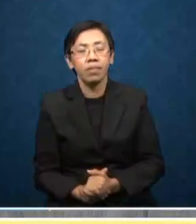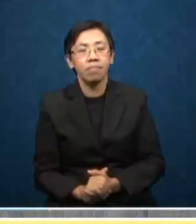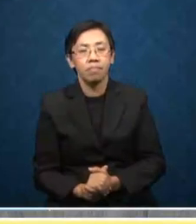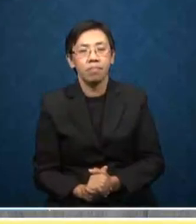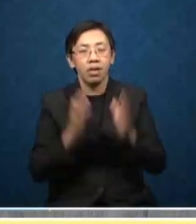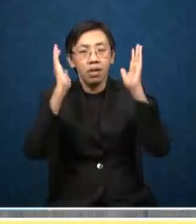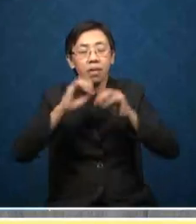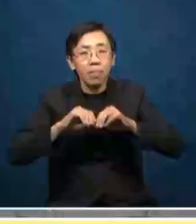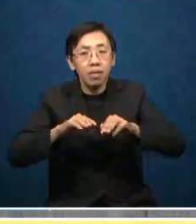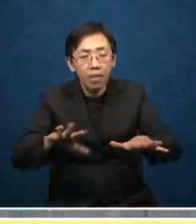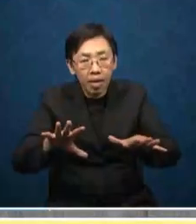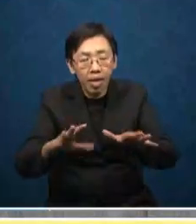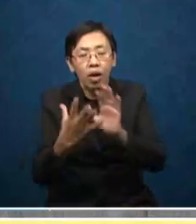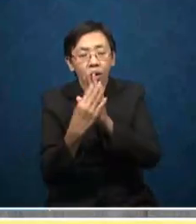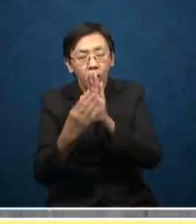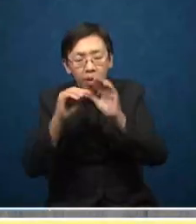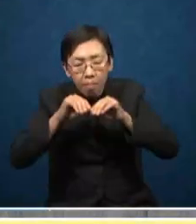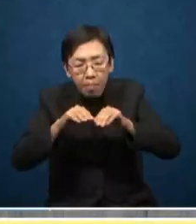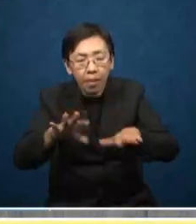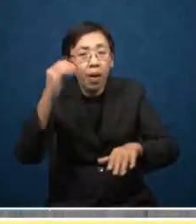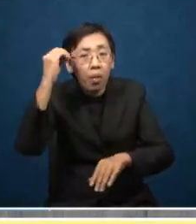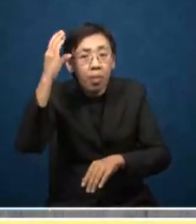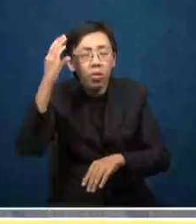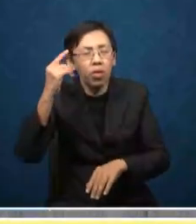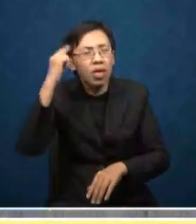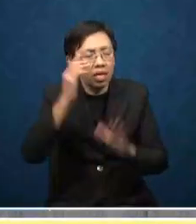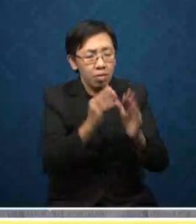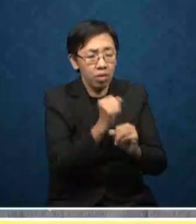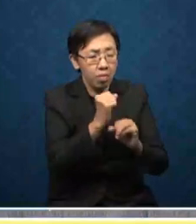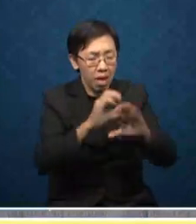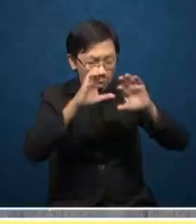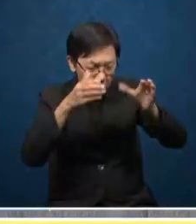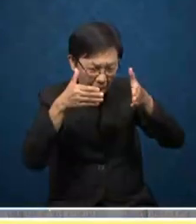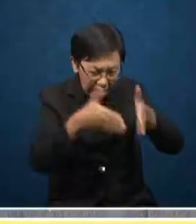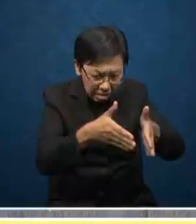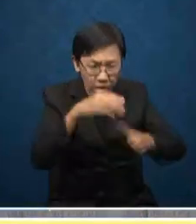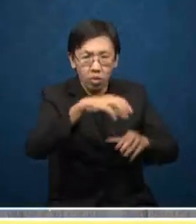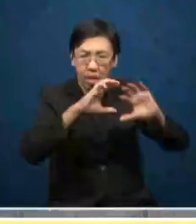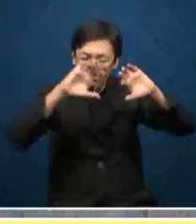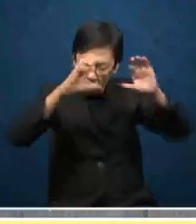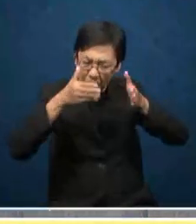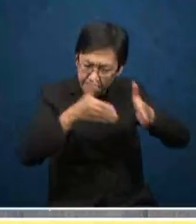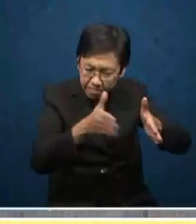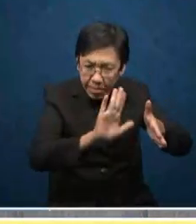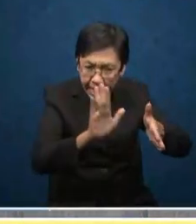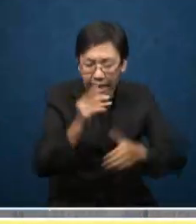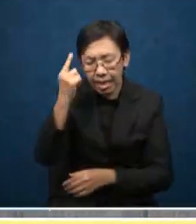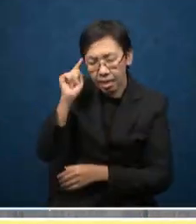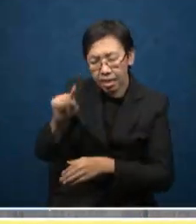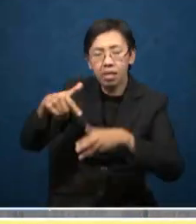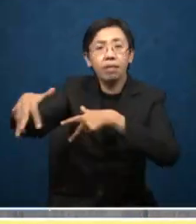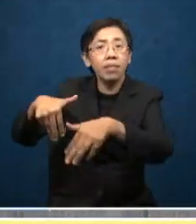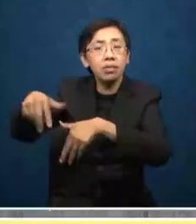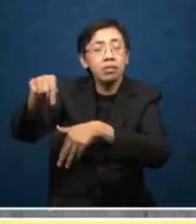แพร่แล้วให้ความรู้เหล่านี้ท่านอย่ามองแต่เจ้าหน้าที่ของรัฐหน่วยงานของรัฐเท่านั้นท่านต้องมองถึงประชาชน